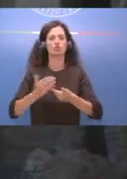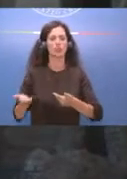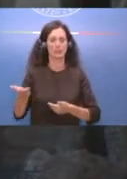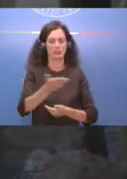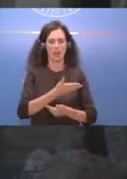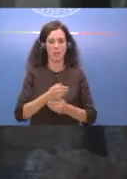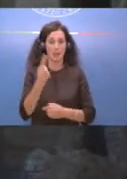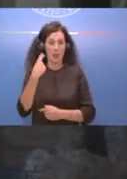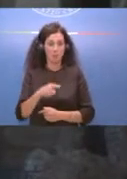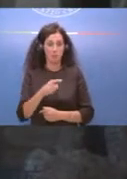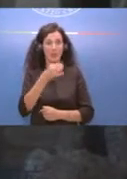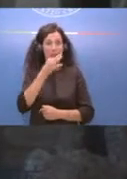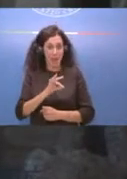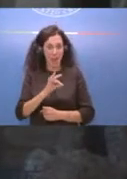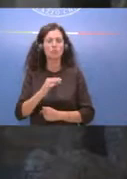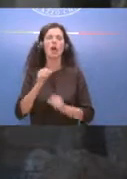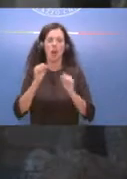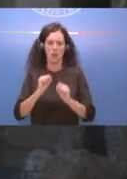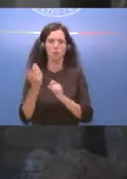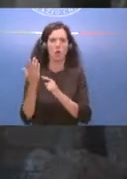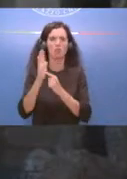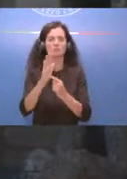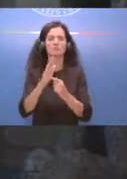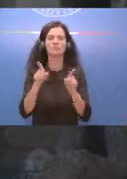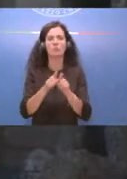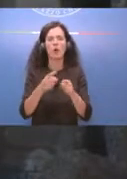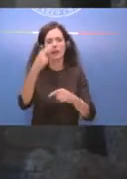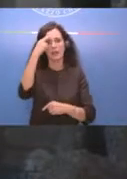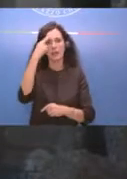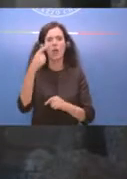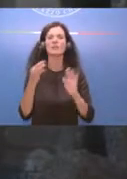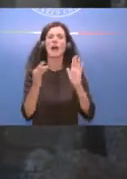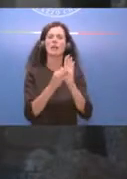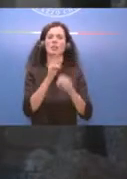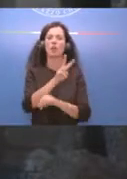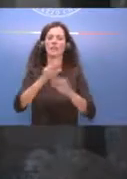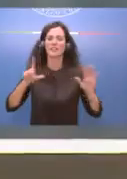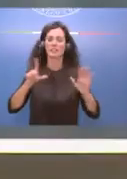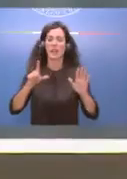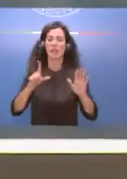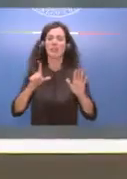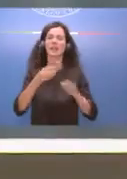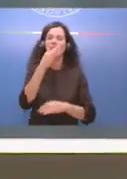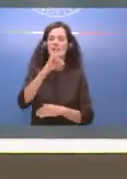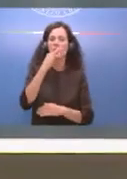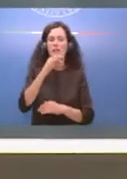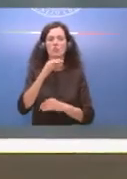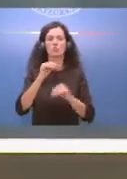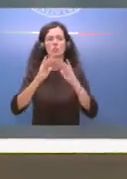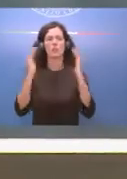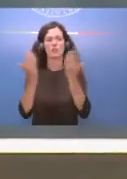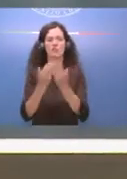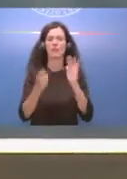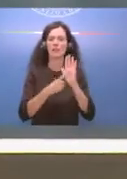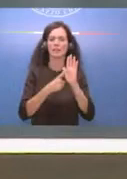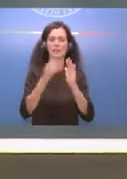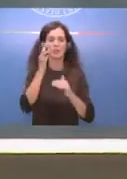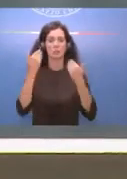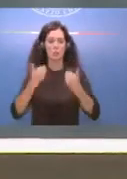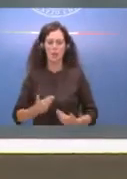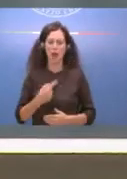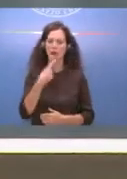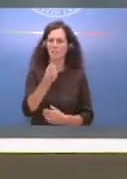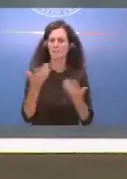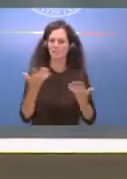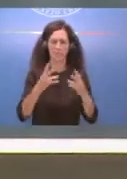voce a quanto ci ricorda in modo netto l'articolo 27 della dichiarazione universale dei diritti umani delle nazioni unite ricerca